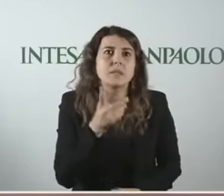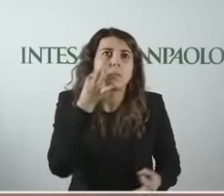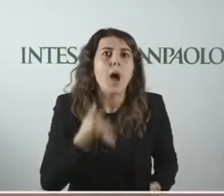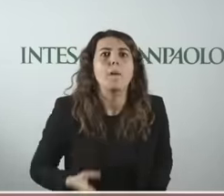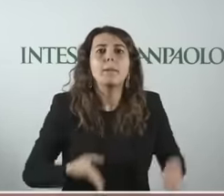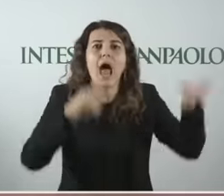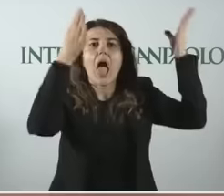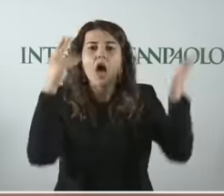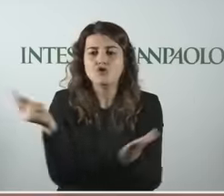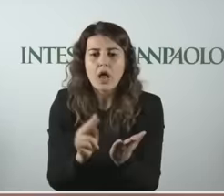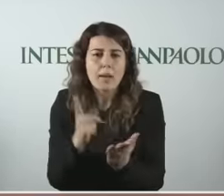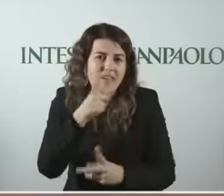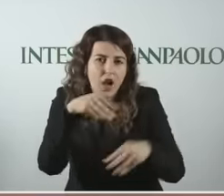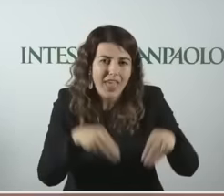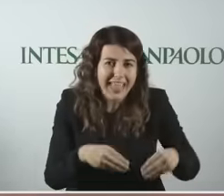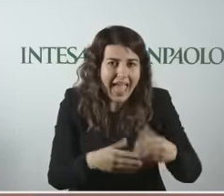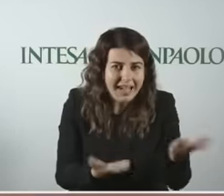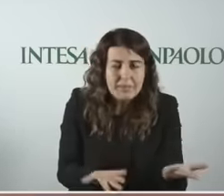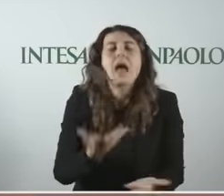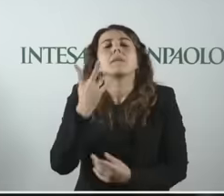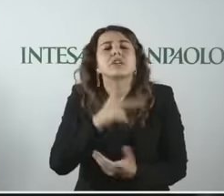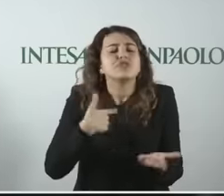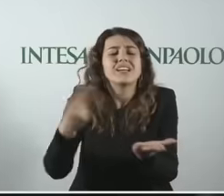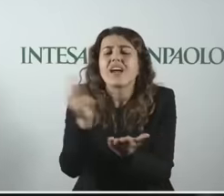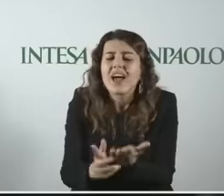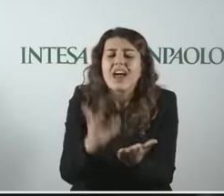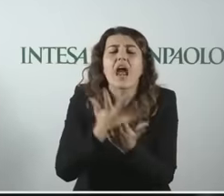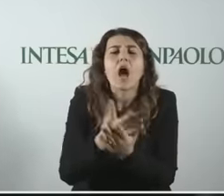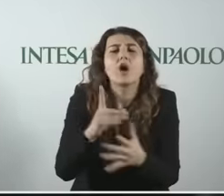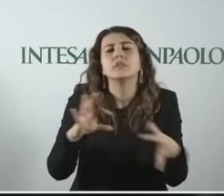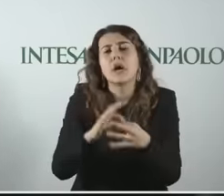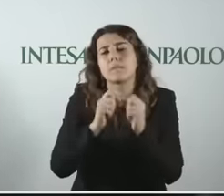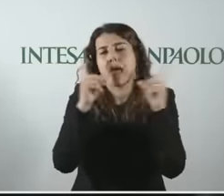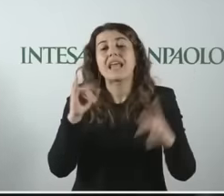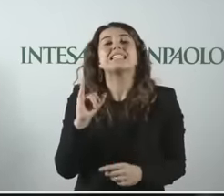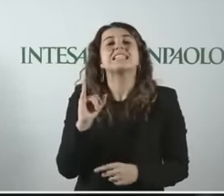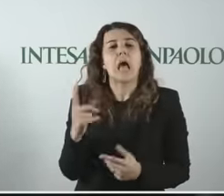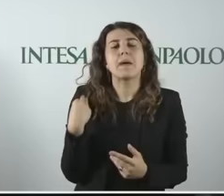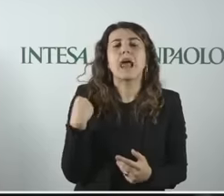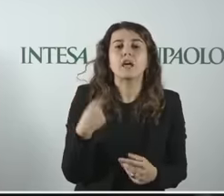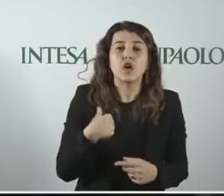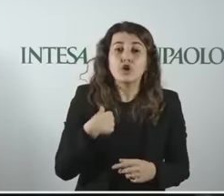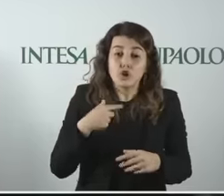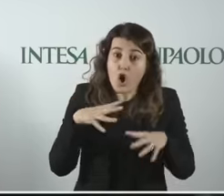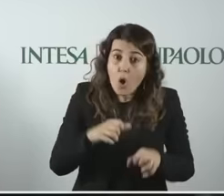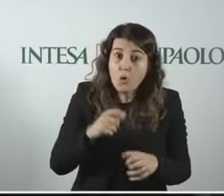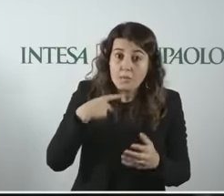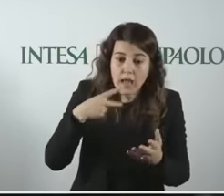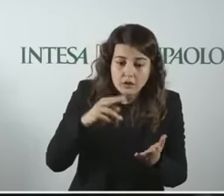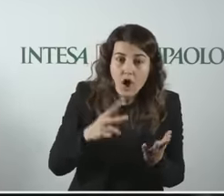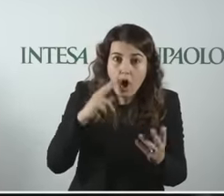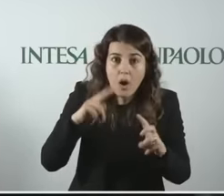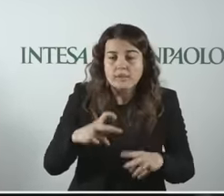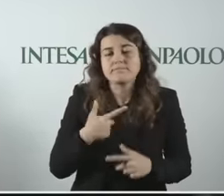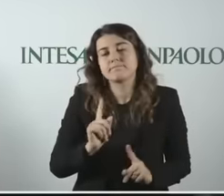e quindi è un testo a s stante questo nel genere dei mirabilia poi Isabella chiede se me ne sono mai occupato direttamente No non me ne sono